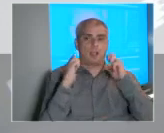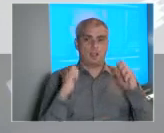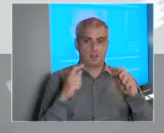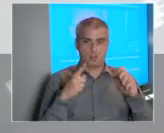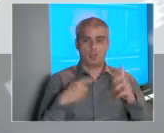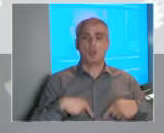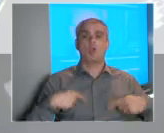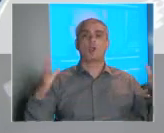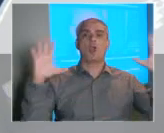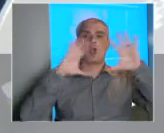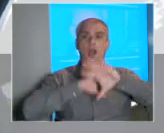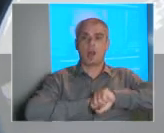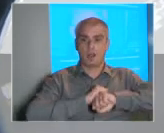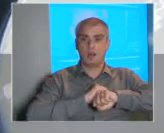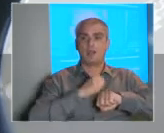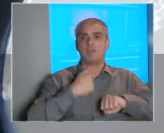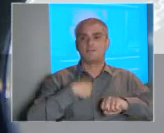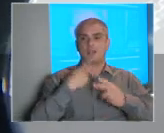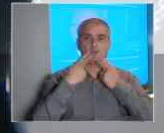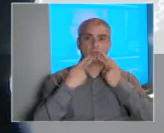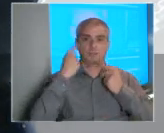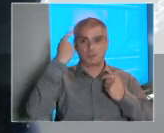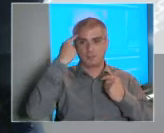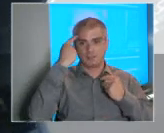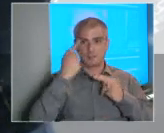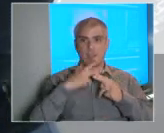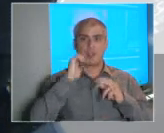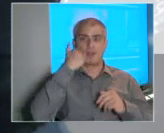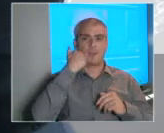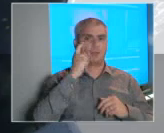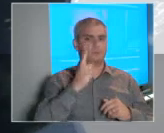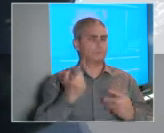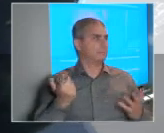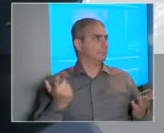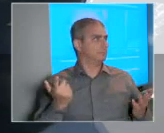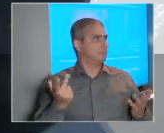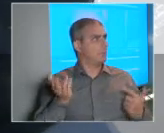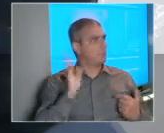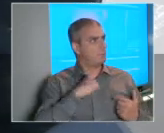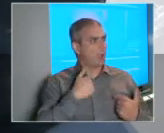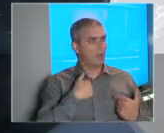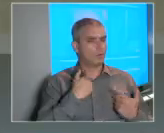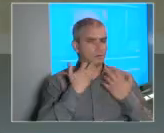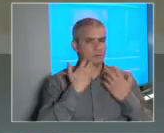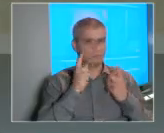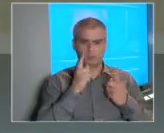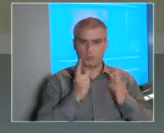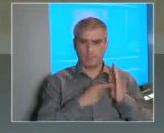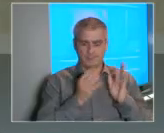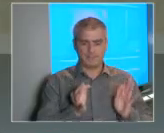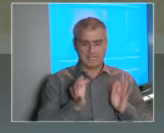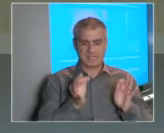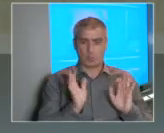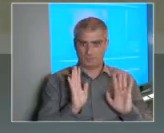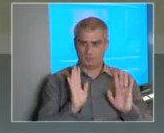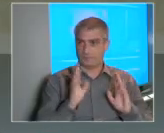שעורך למעשה כל הלילה, ואנחנו, את התוצאות אנחנו נדע רק למחרת. או, אז בוא נסביר, כי יש הפעם עיכוב